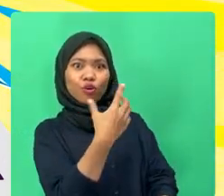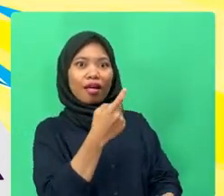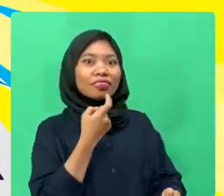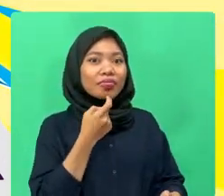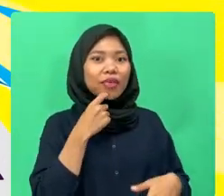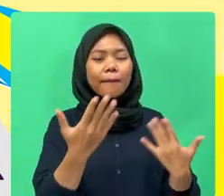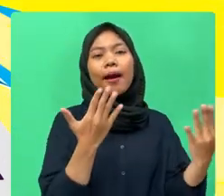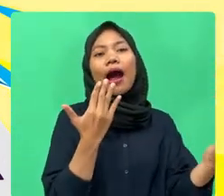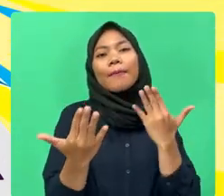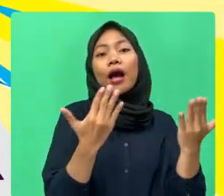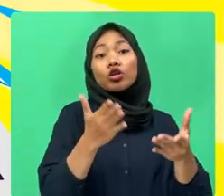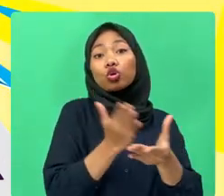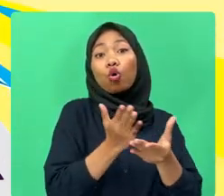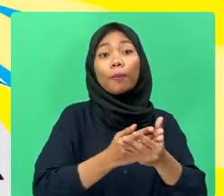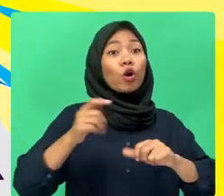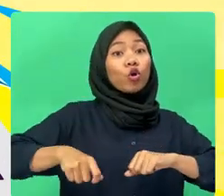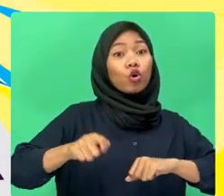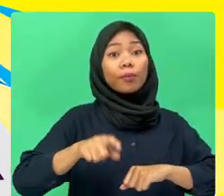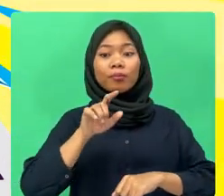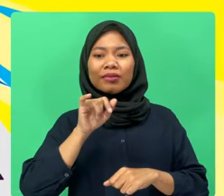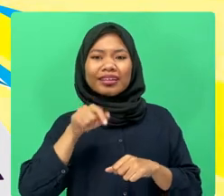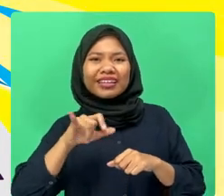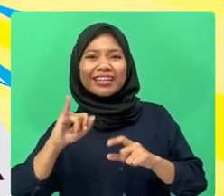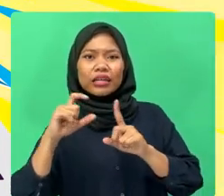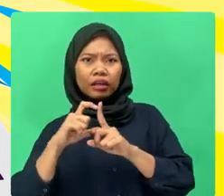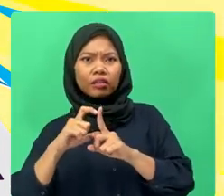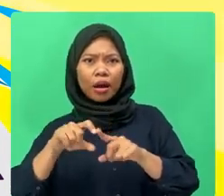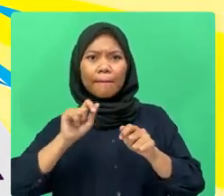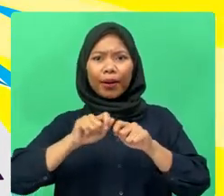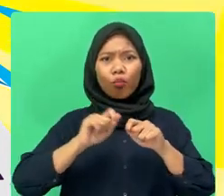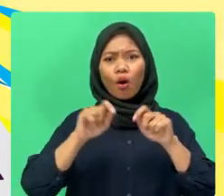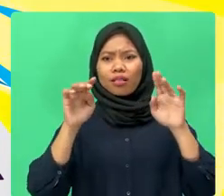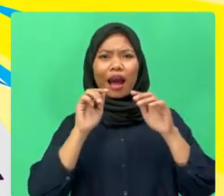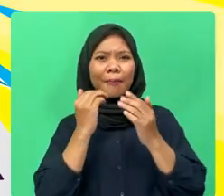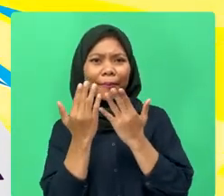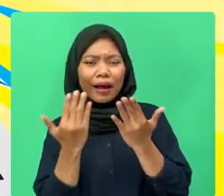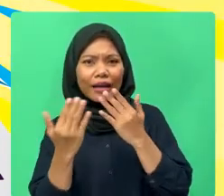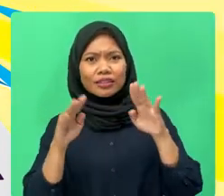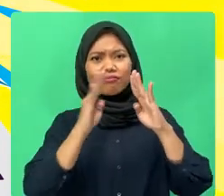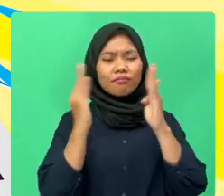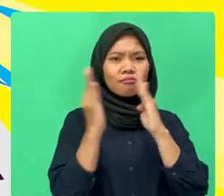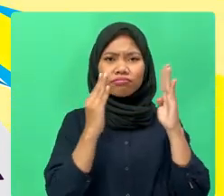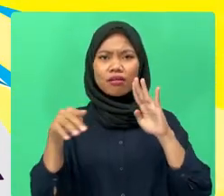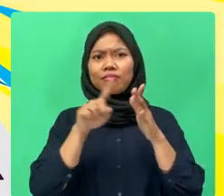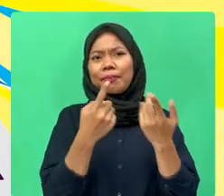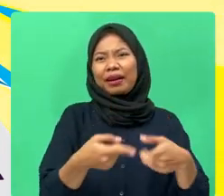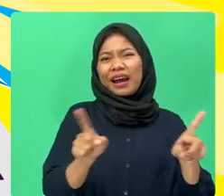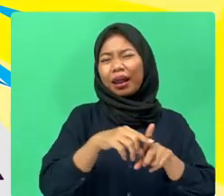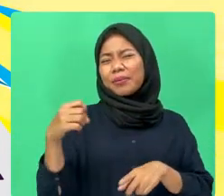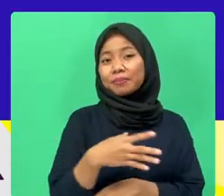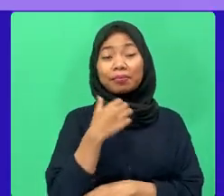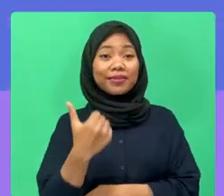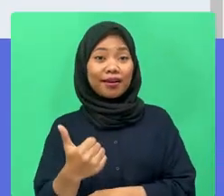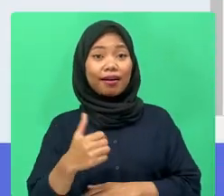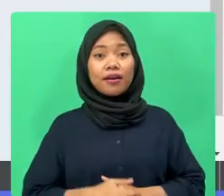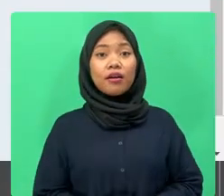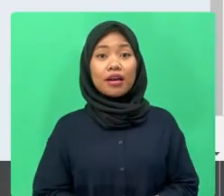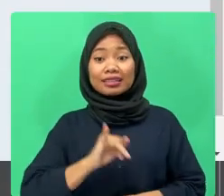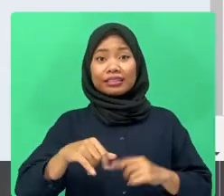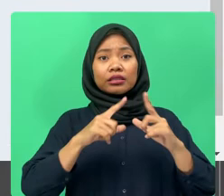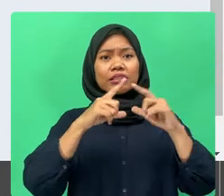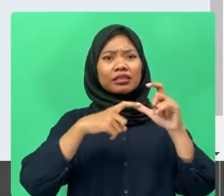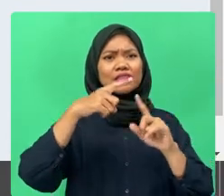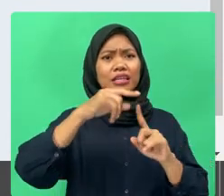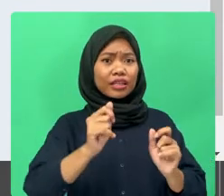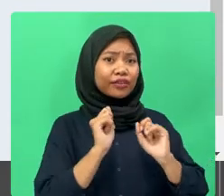Justin mengenai aplikasi dokumenhukum.id untuk mempersingkat mengerjakan surat perjanjian pengurusan acara perkawinan. Untuk